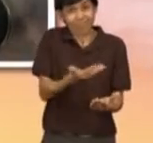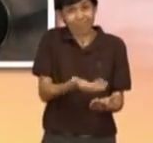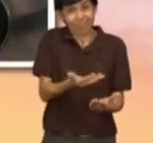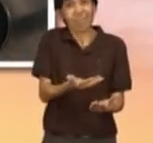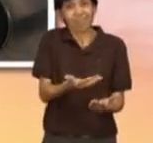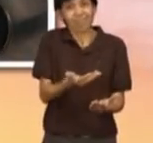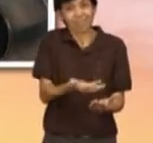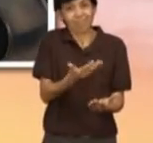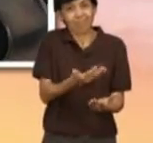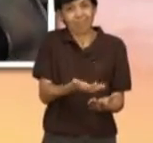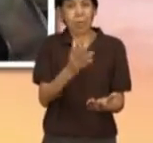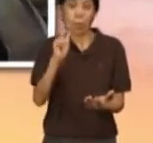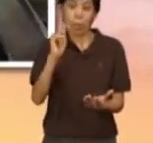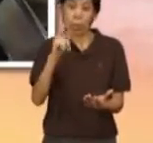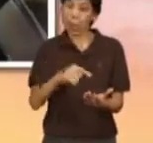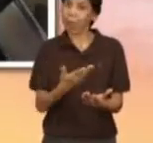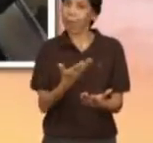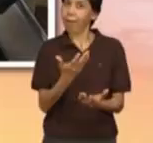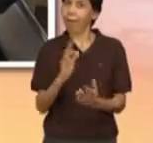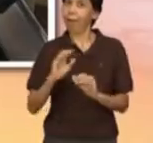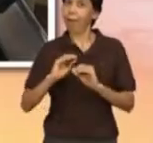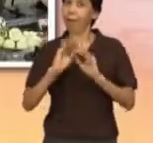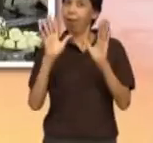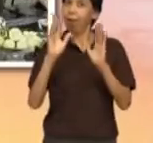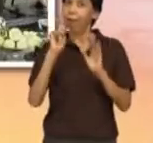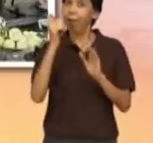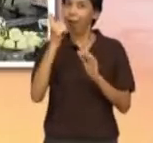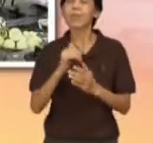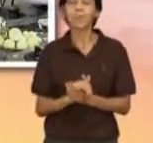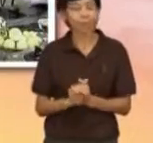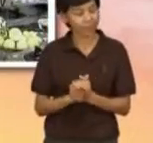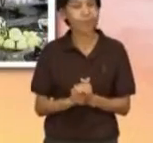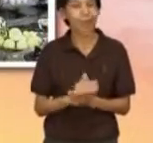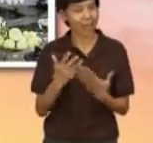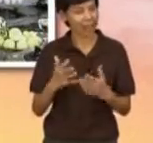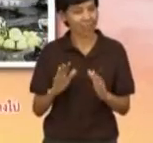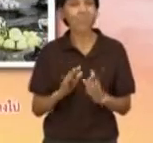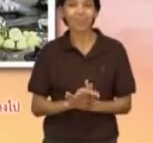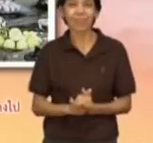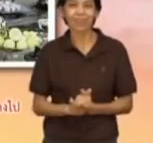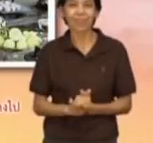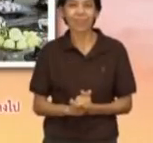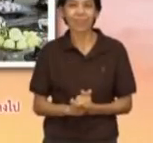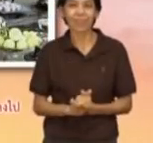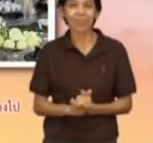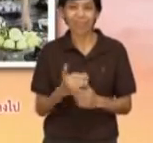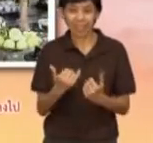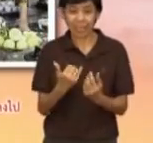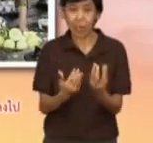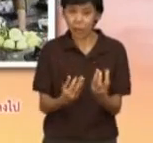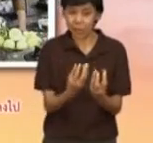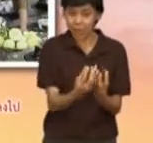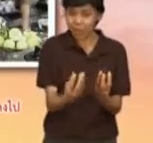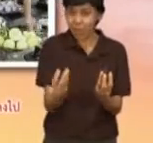นะใบจะเขียวสดใส หอมจังเรียบร้อยแล้วค่ะ เรียบร้อยแล้วทีนี้เราก็มาเลี้ยงใส่ในถ้วยตะ